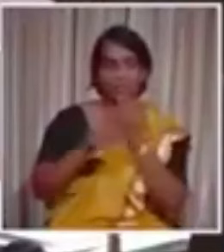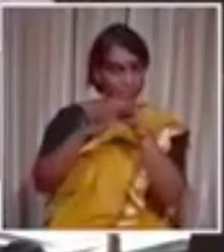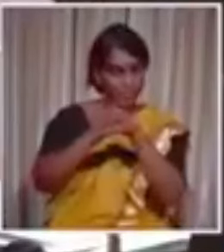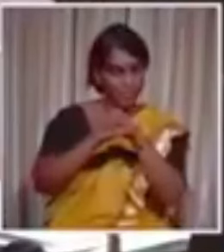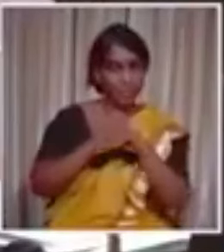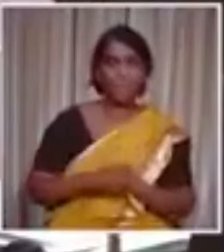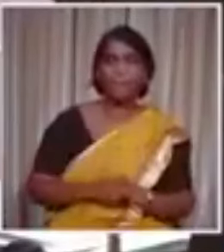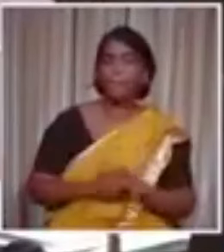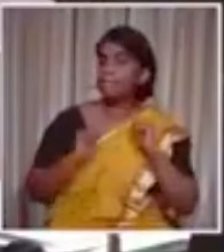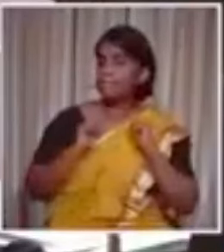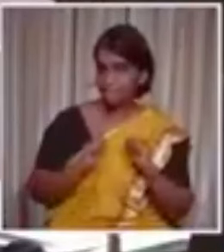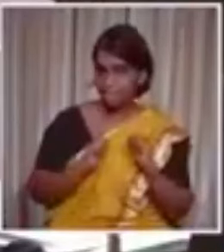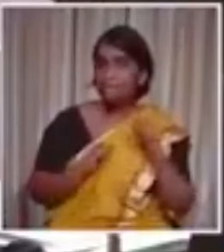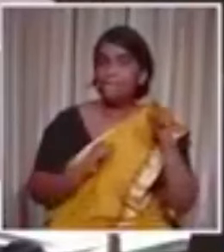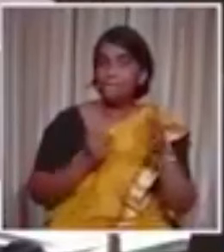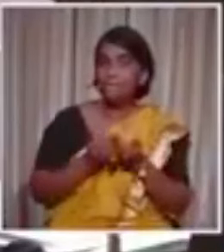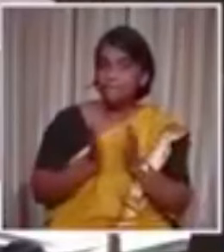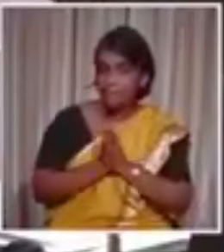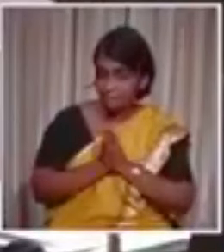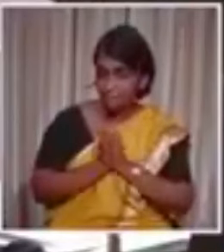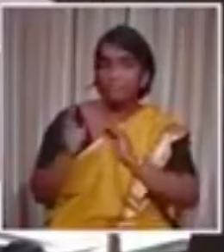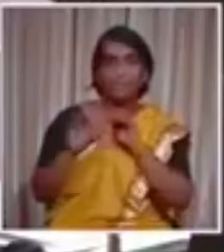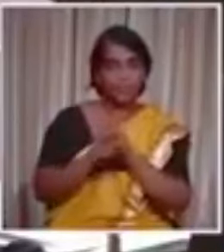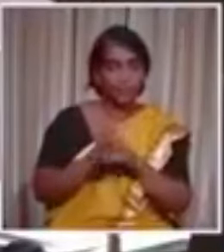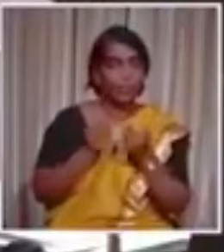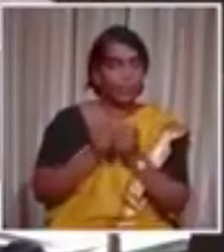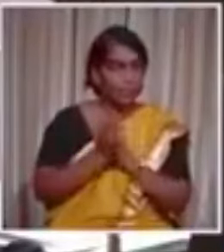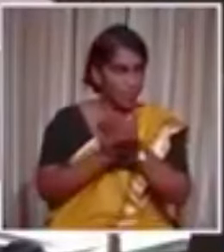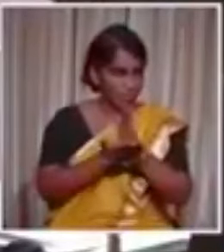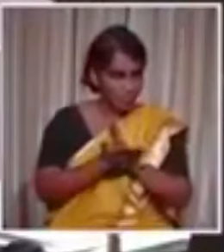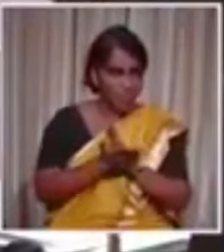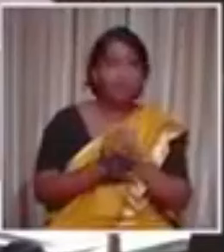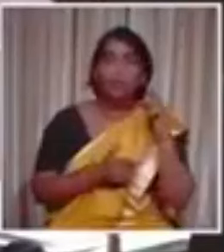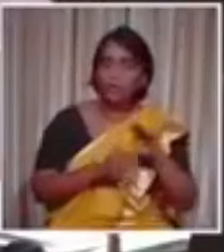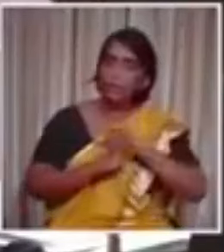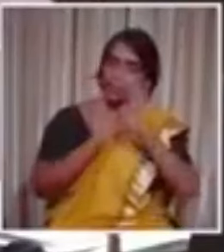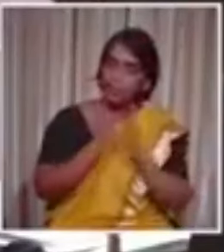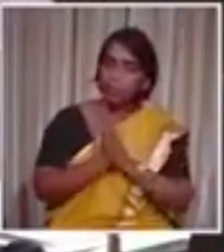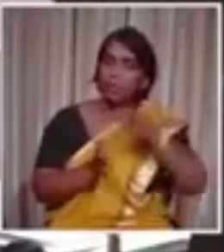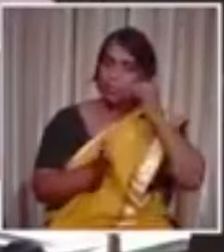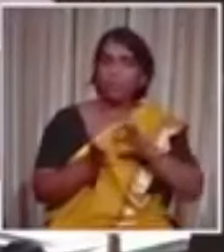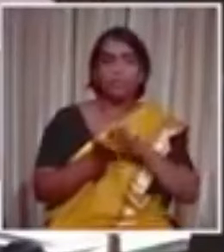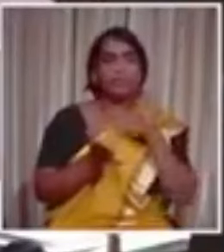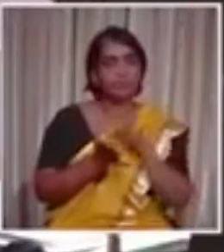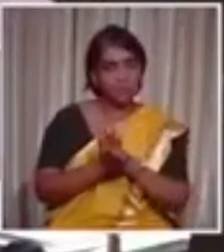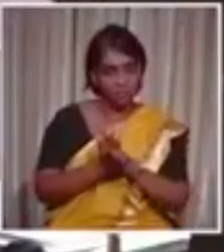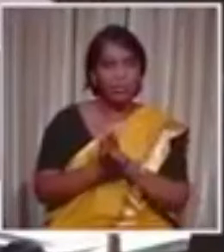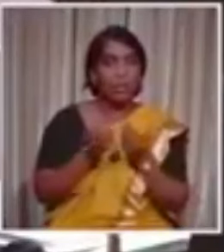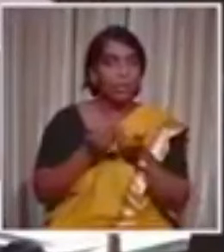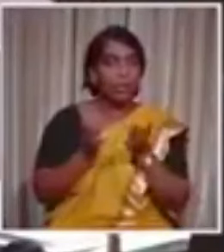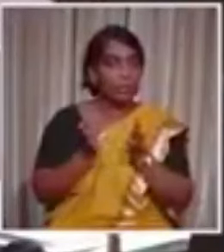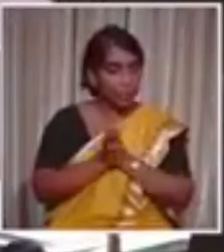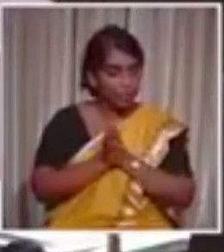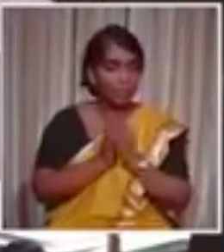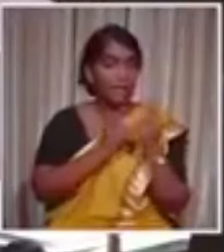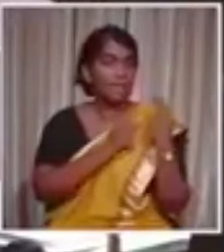යුතුයි. මොකද තමන් පංගුකරු වෙනවා නම් තමන් කොටස්කරු වෙනවා නම් එම සියලු තීන්දුව තීරණවලට තමන්ට